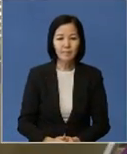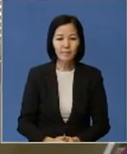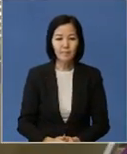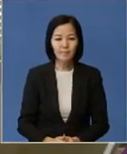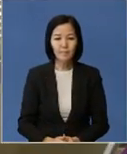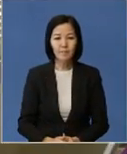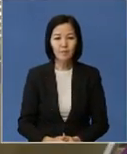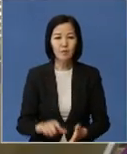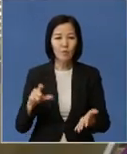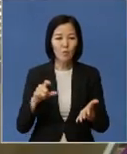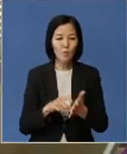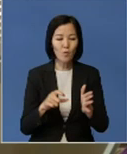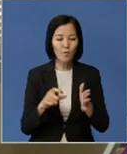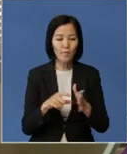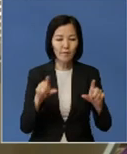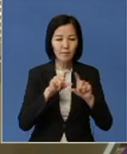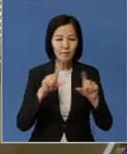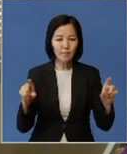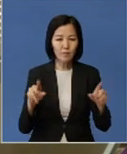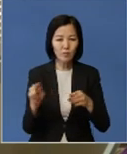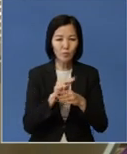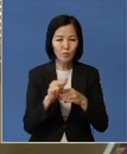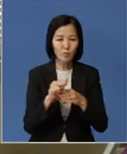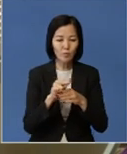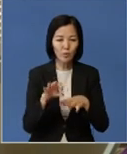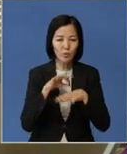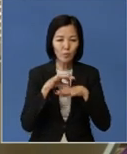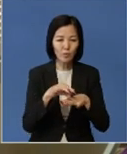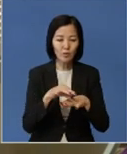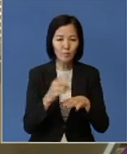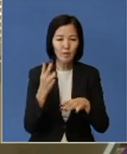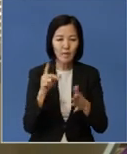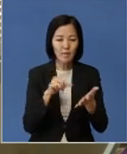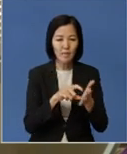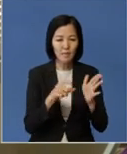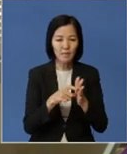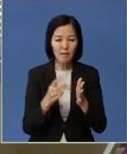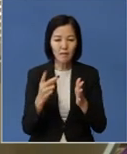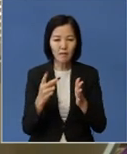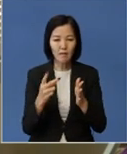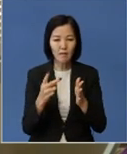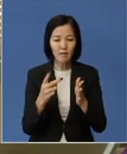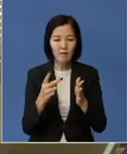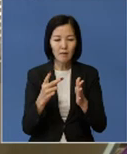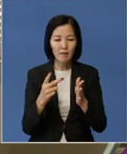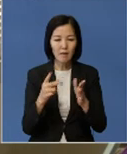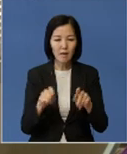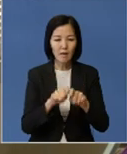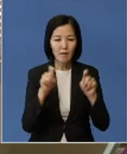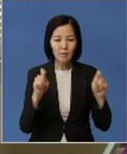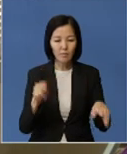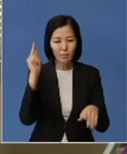Жаңағы офисімізді жөндеуден өткізіп, екі зал жасап, сол жерде